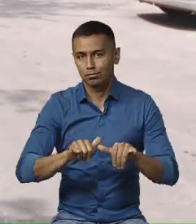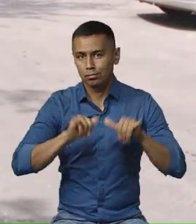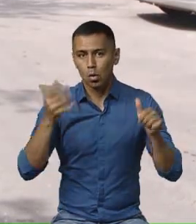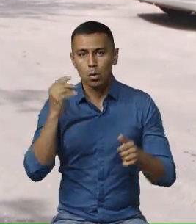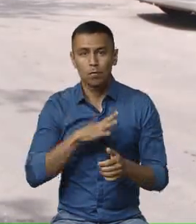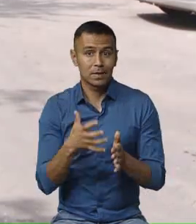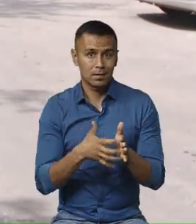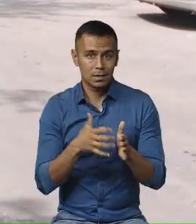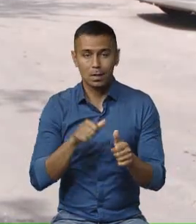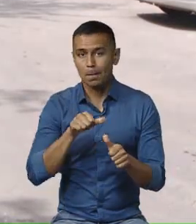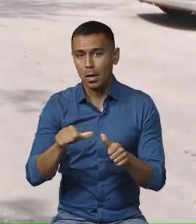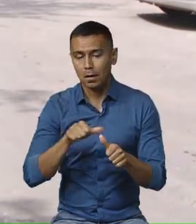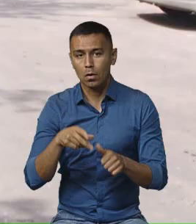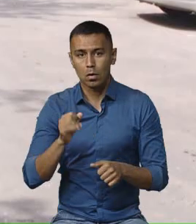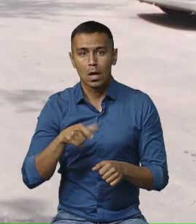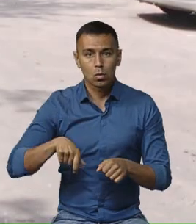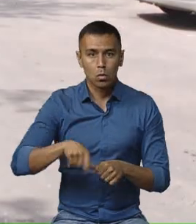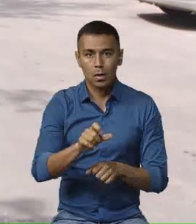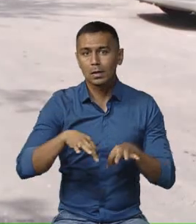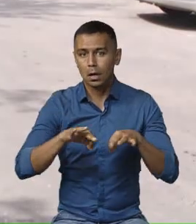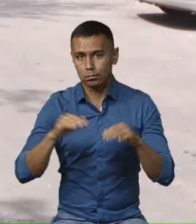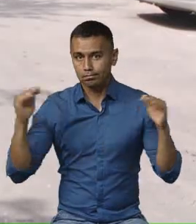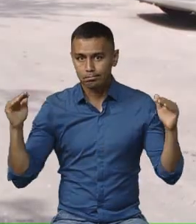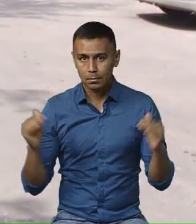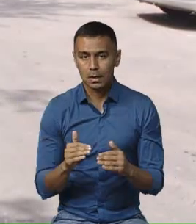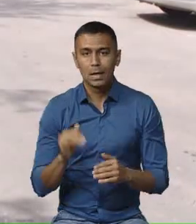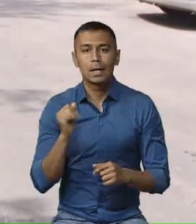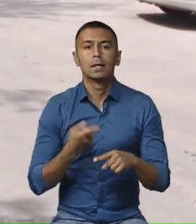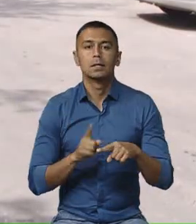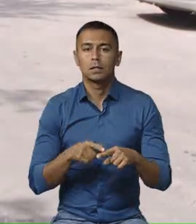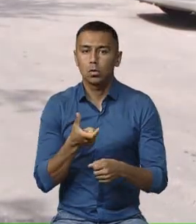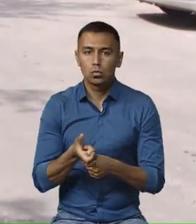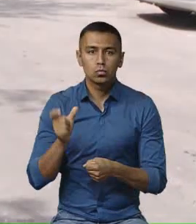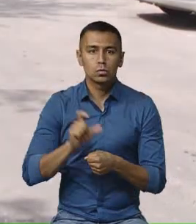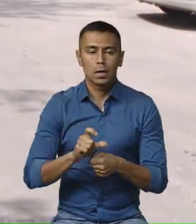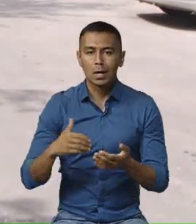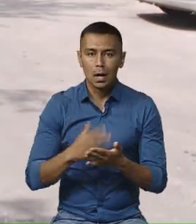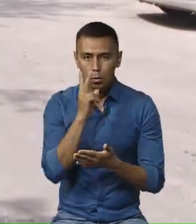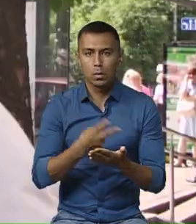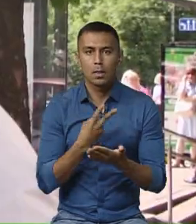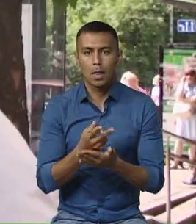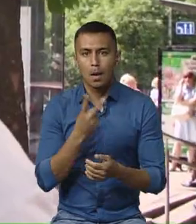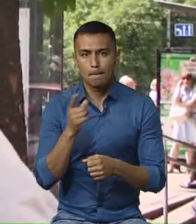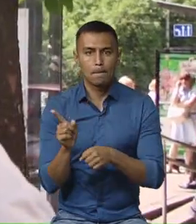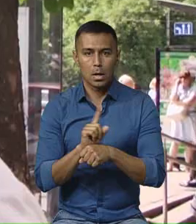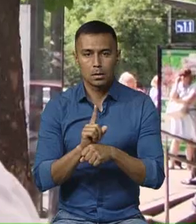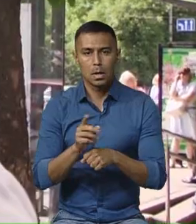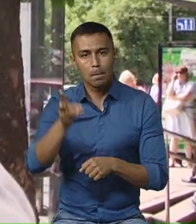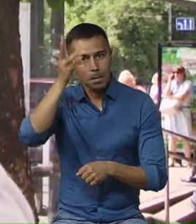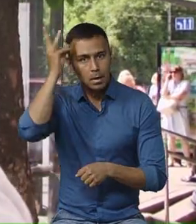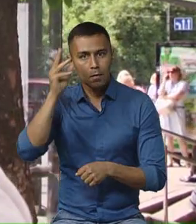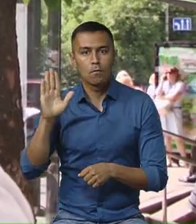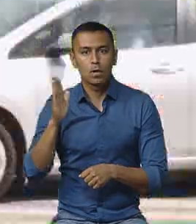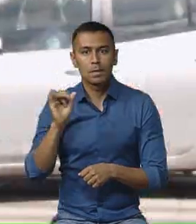дефіцит палива, то на дорогах транспорту поменшало, і це дуже якісно відображається на показниках. Хмельничанин